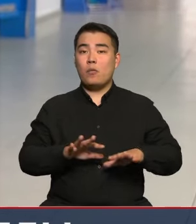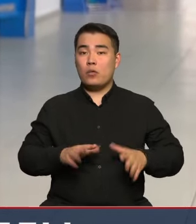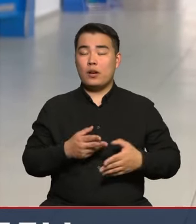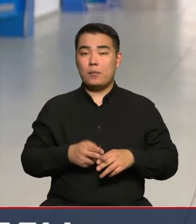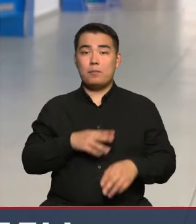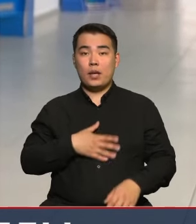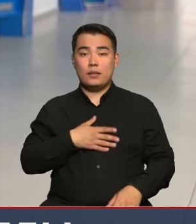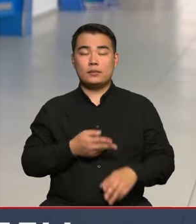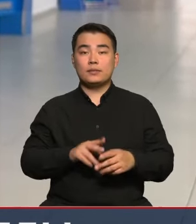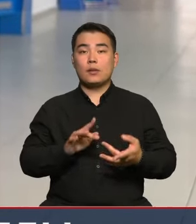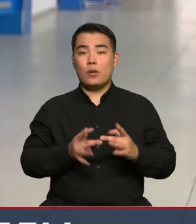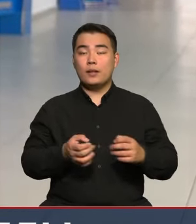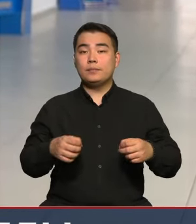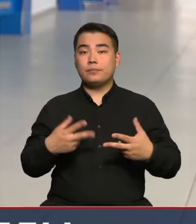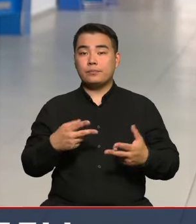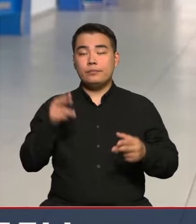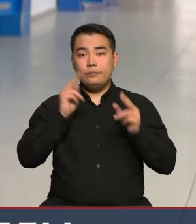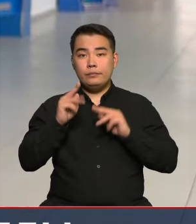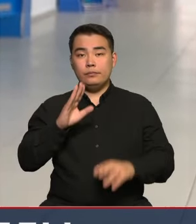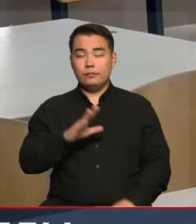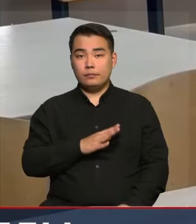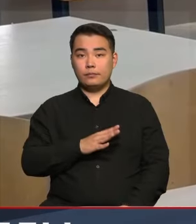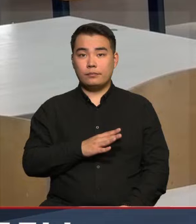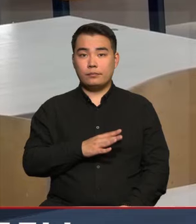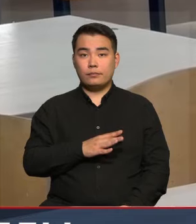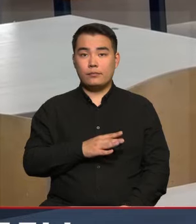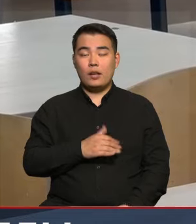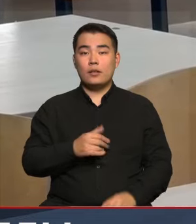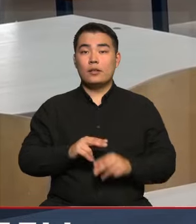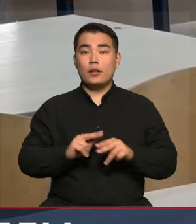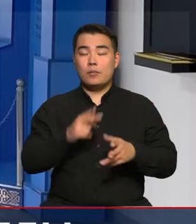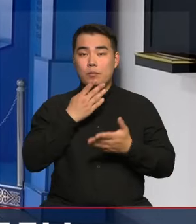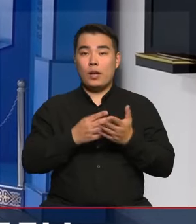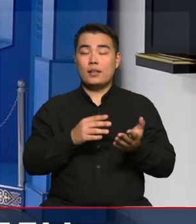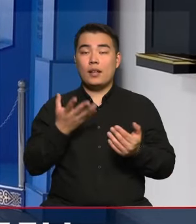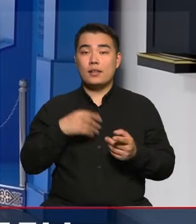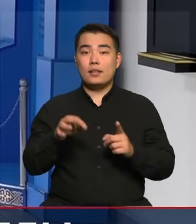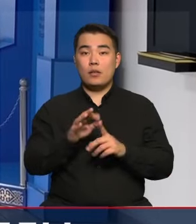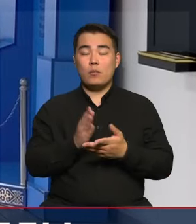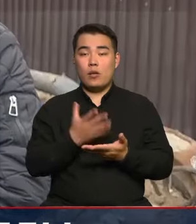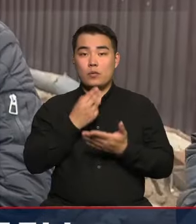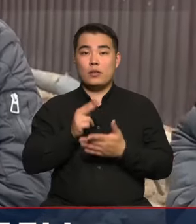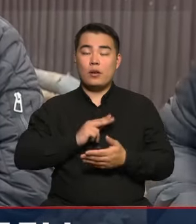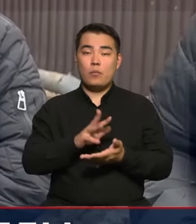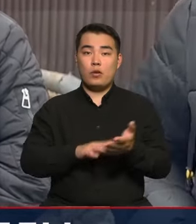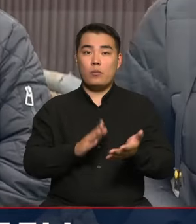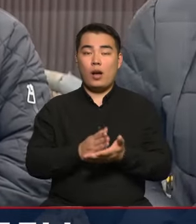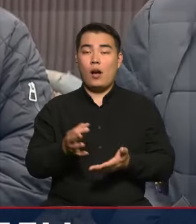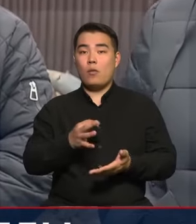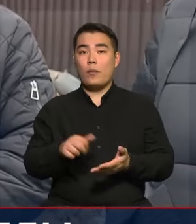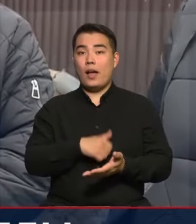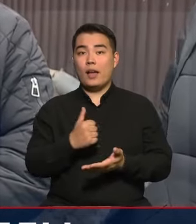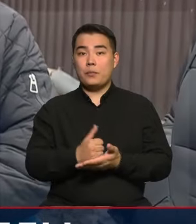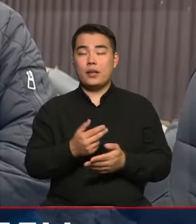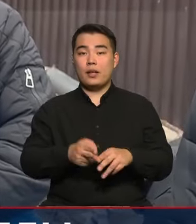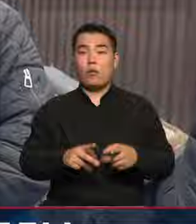осылай онлайн режимде сабақ оқытып жатырмыз. Білім ошақтары жылу берген соң өз жұмысын жалғастырады, ал аудан әкімі